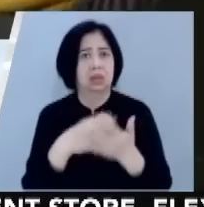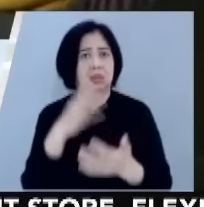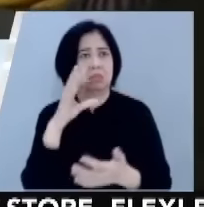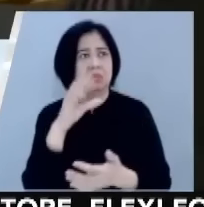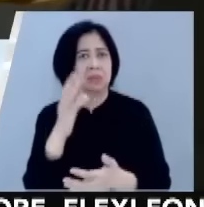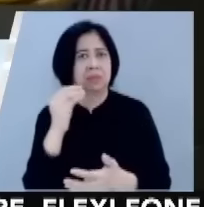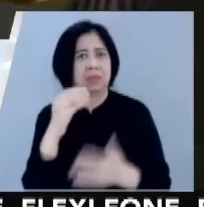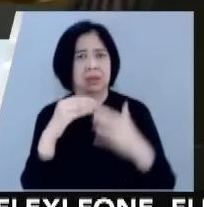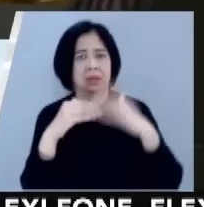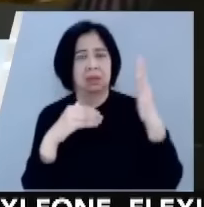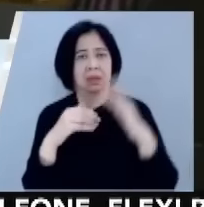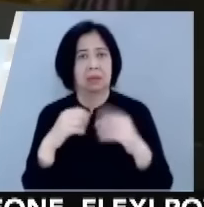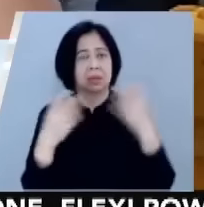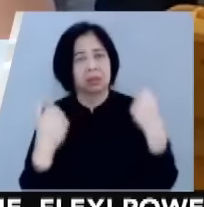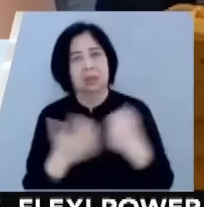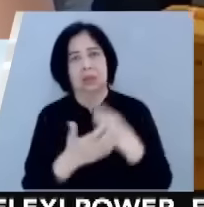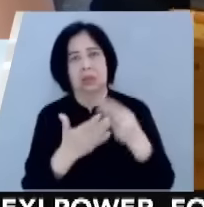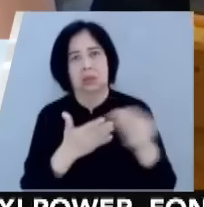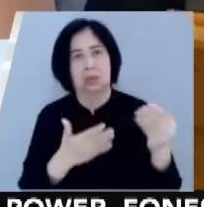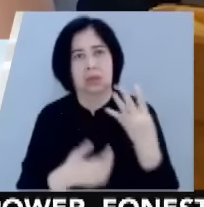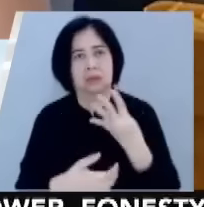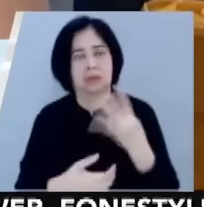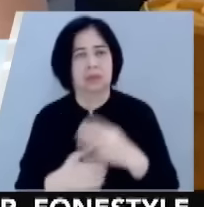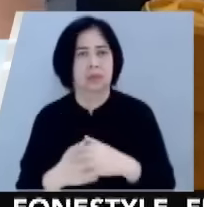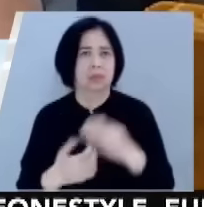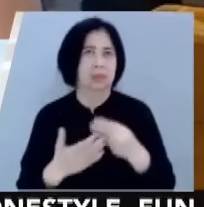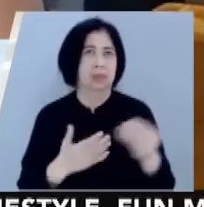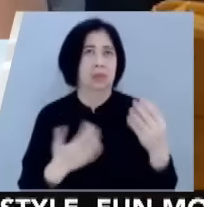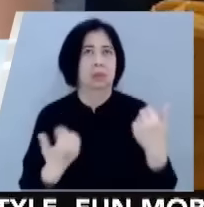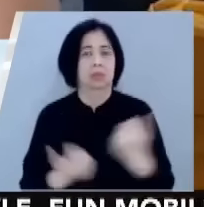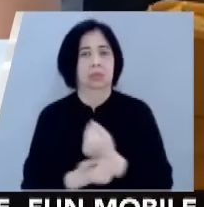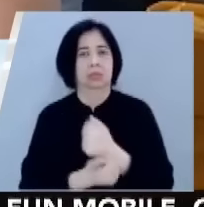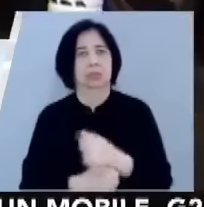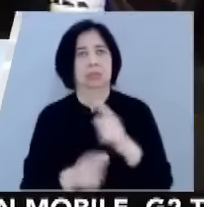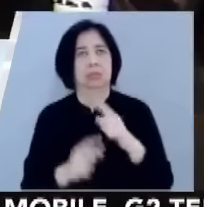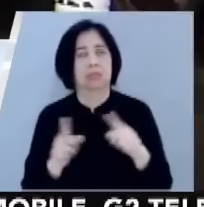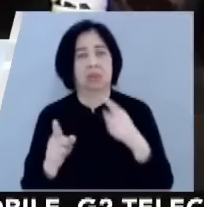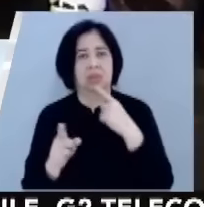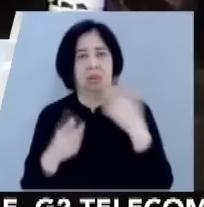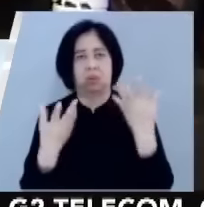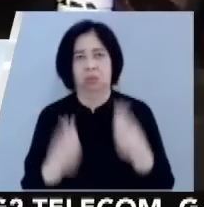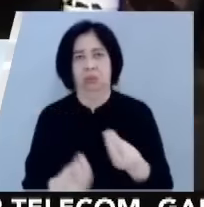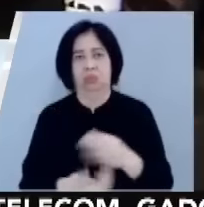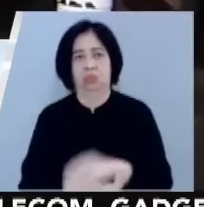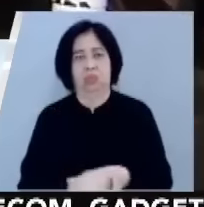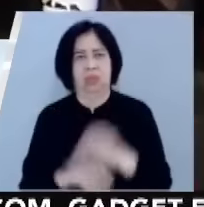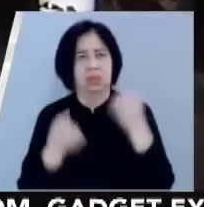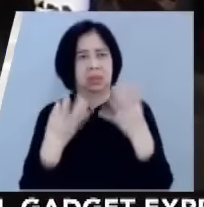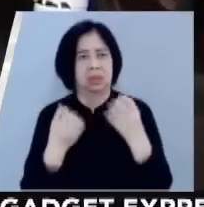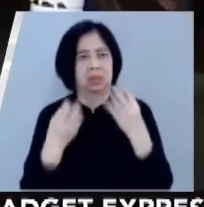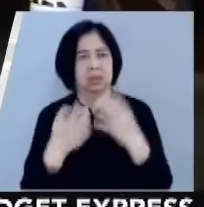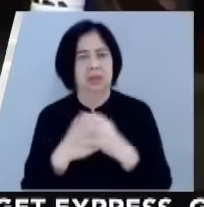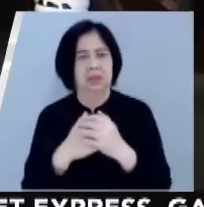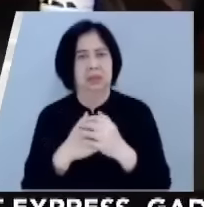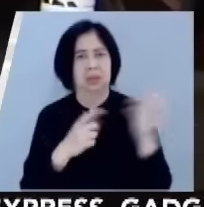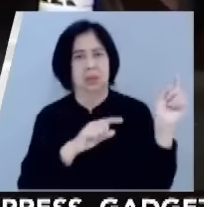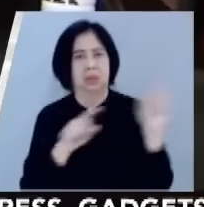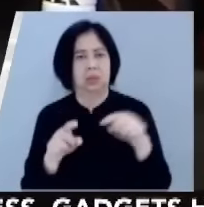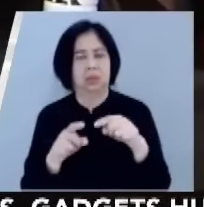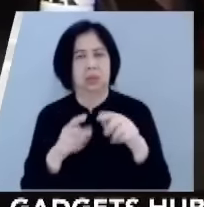kung nakaabot sana ako, nakabili sana ako, ay kaso wala na. Sa dami po ng pumuntang